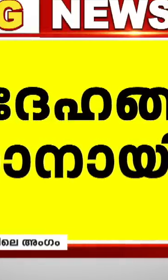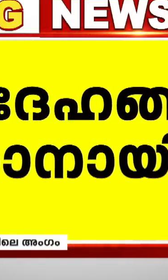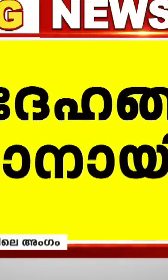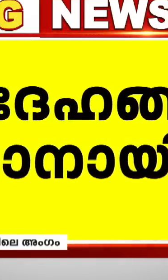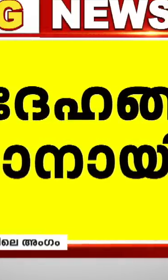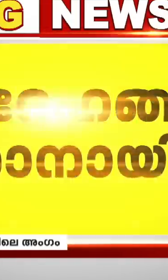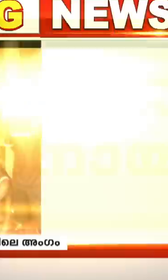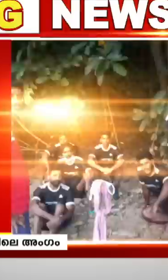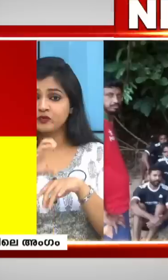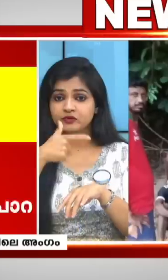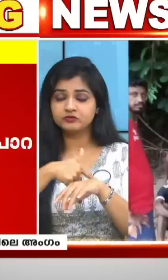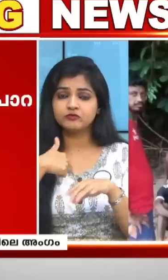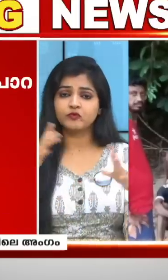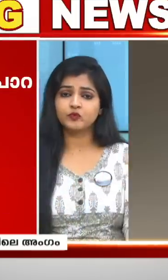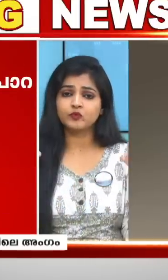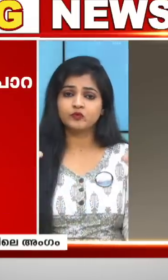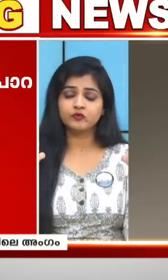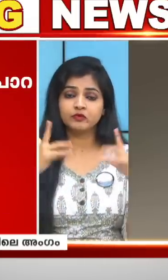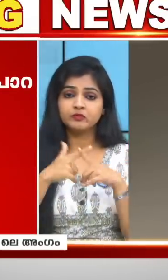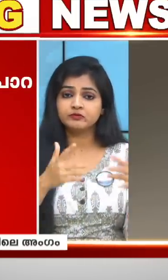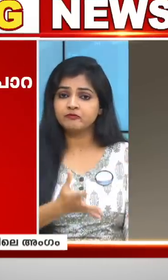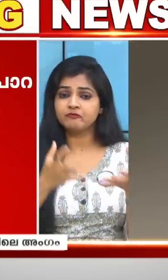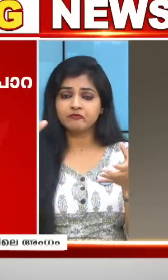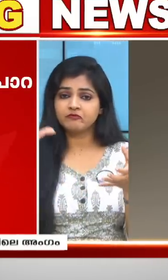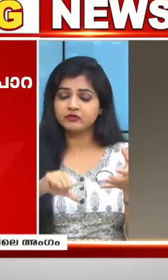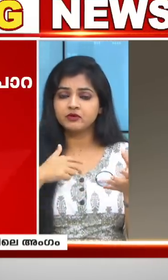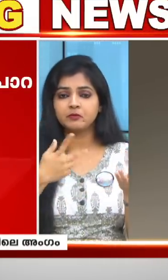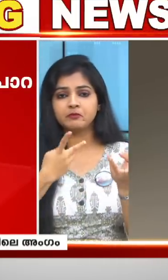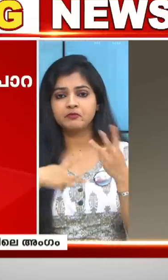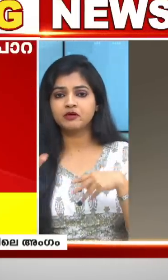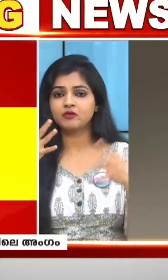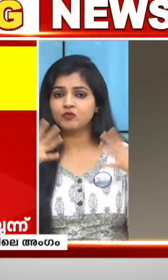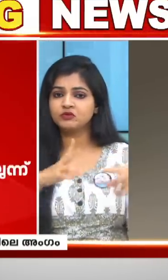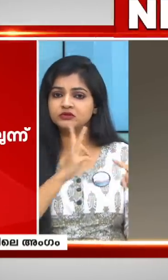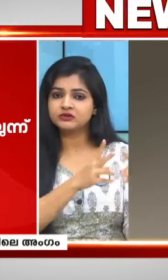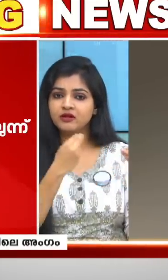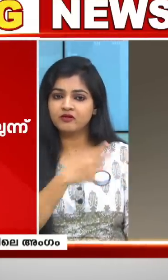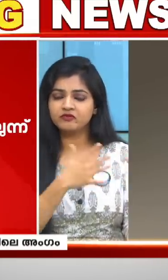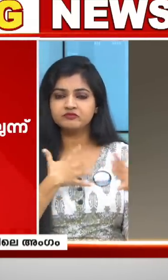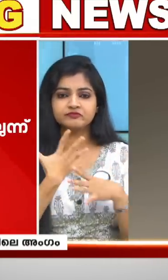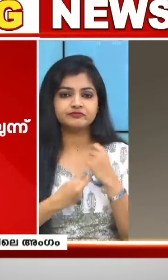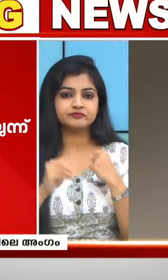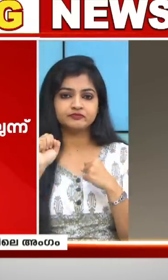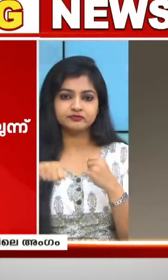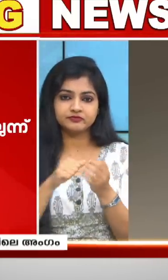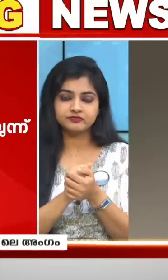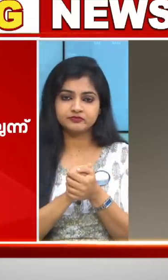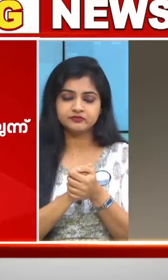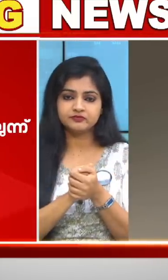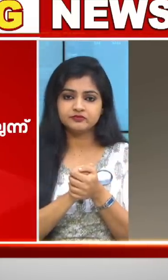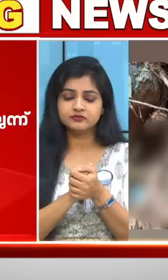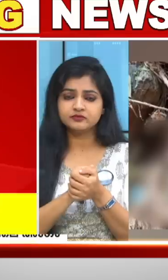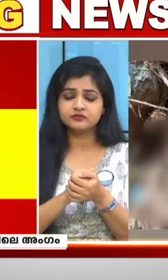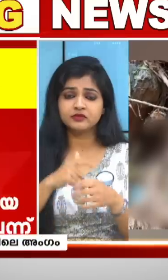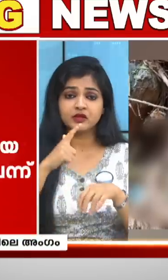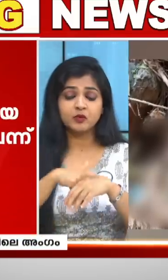എന്നിട്ട് എടുക്കാതെ ഇപ്പൊ നമുക്ക് അവിടുന്ന് വരാൻ കഴിഞ്ഞു. നമുക്ക് നല്ല വിഷമം ഉണ്ടായില്. കാരണം ഇത് പിന്നെ ഇങ്ങനെ ഇത്രയും ടൈം